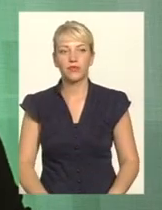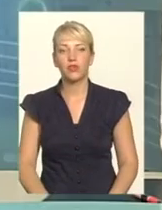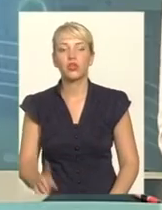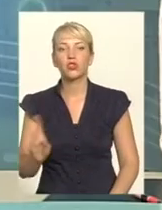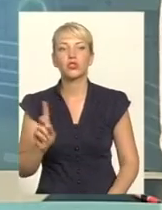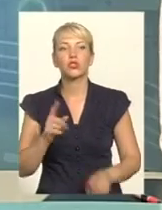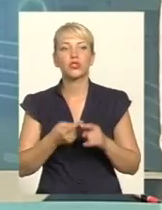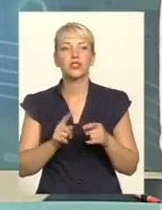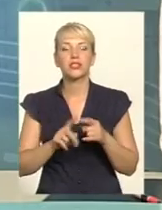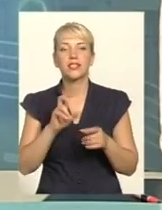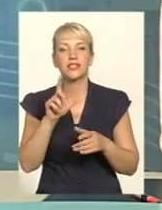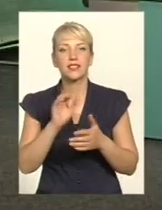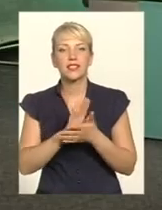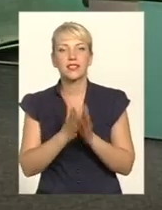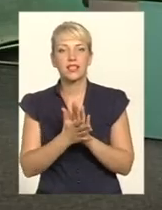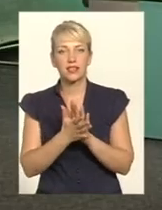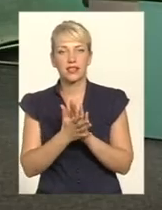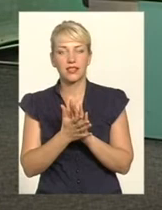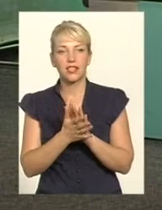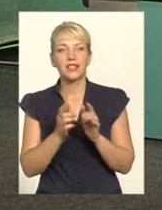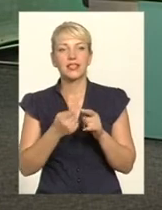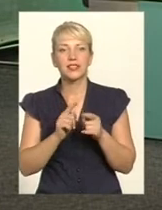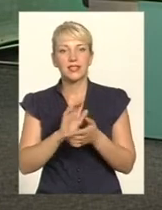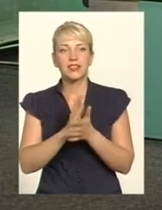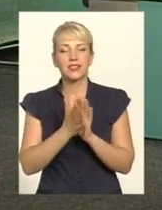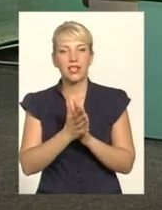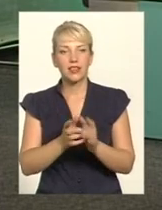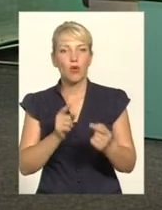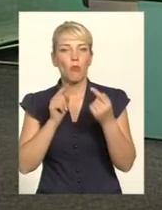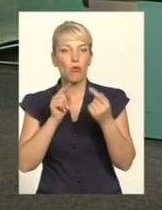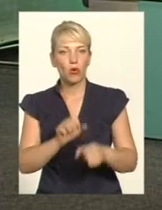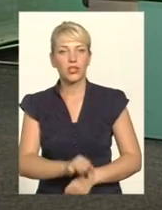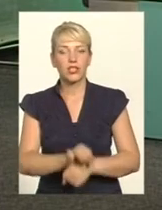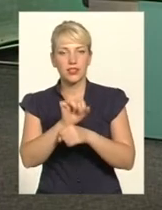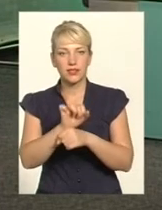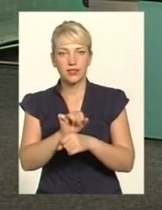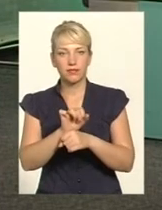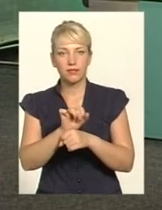детально, що це за стан? Що це за стан? Такий протест проти того, що